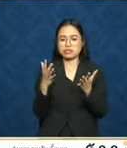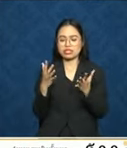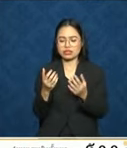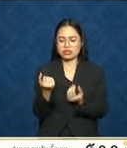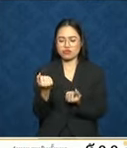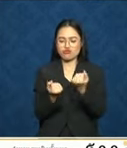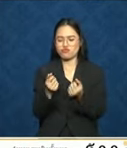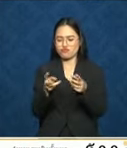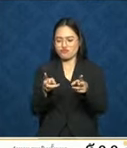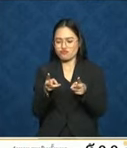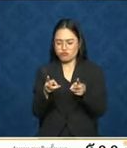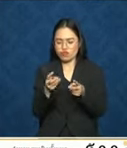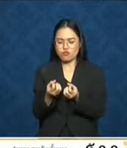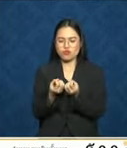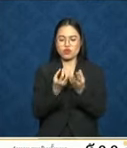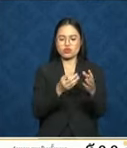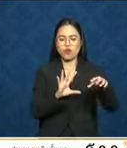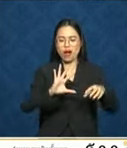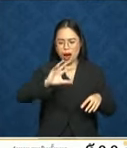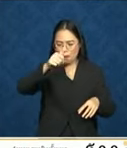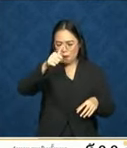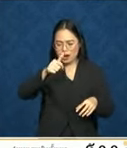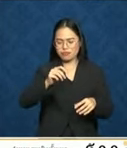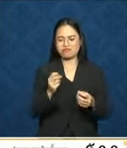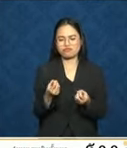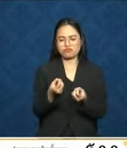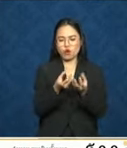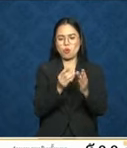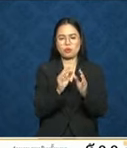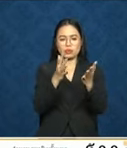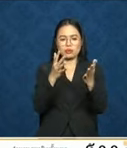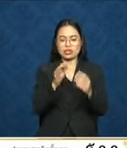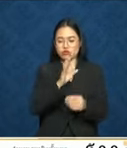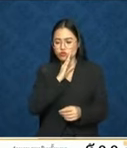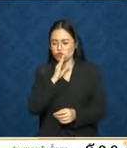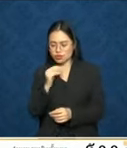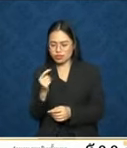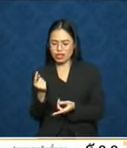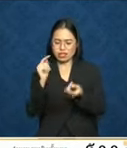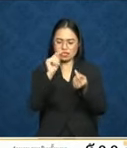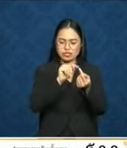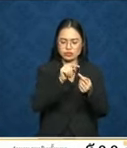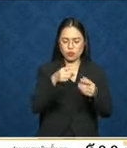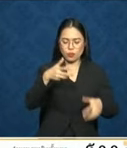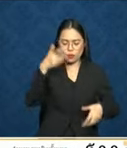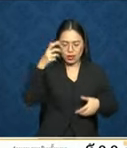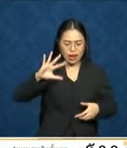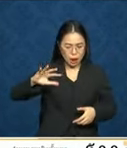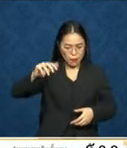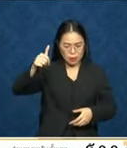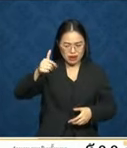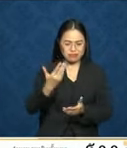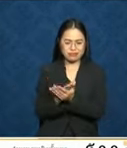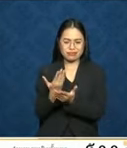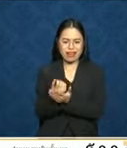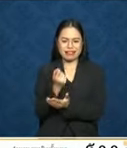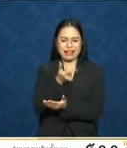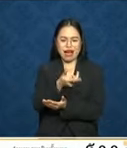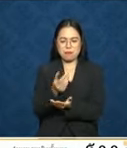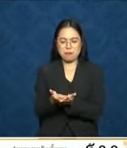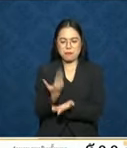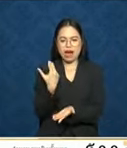ายังตัวอำเภอเมืองลพบุรีครับท่านประธานในการเข้ามาแต่ละครั้งจะมีค่าใช้จ่ายที่ค่อนข้างแพงมากครับท่านประธานขอฝ